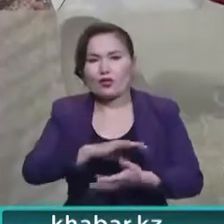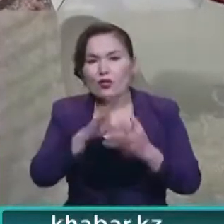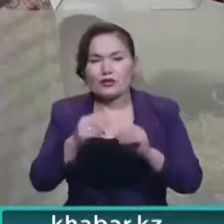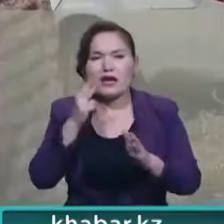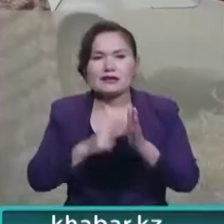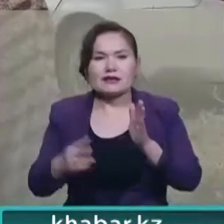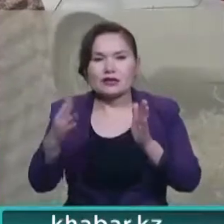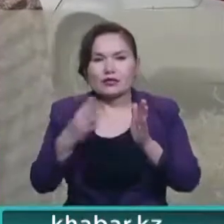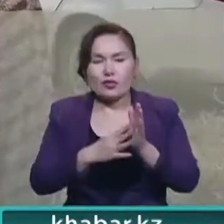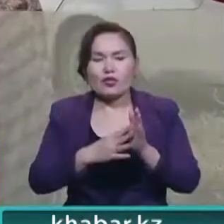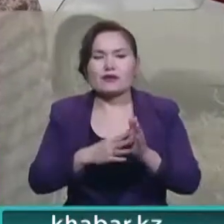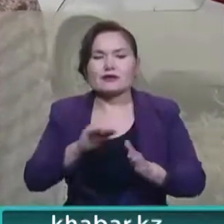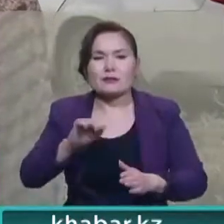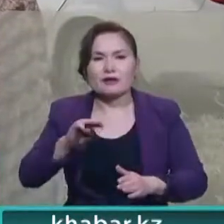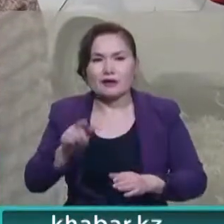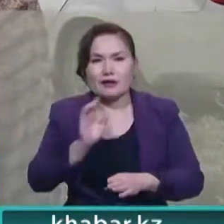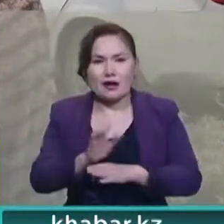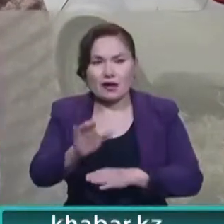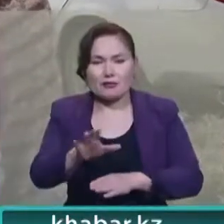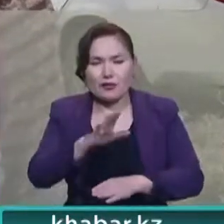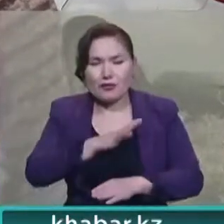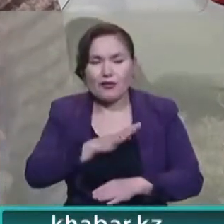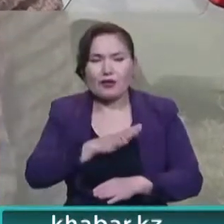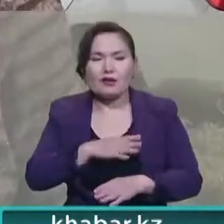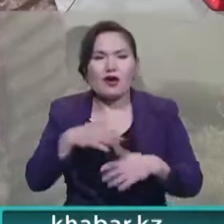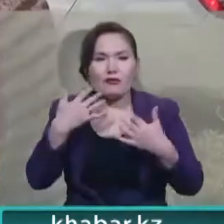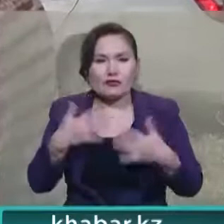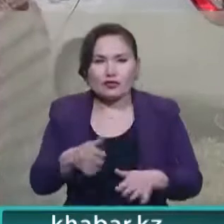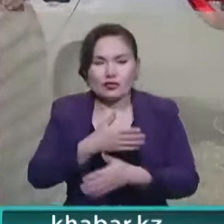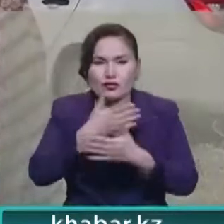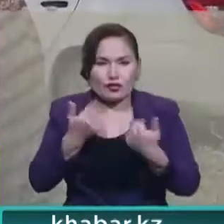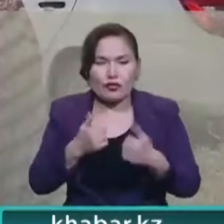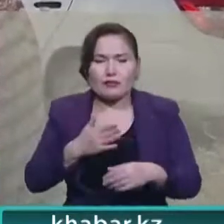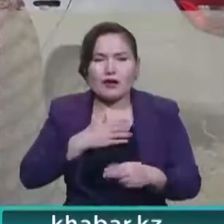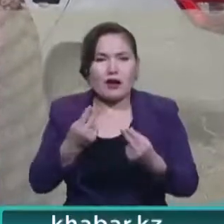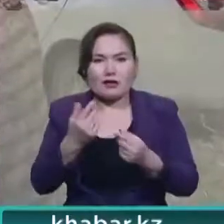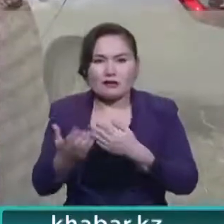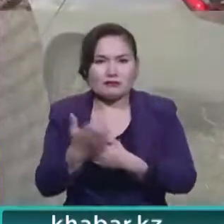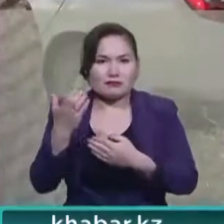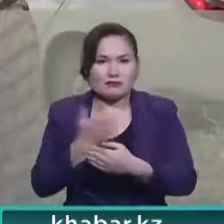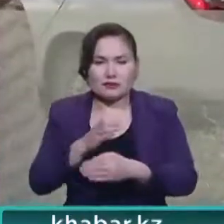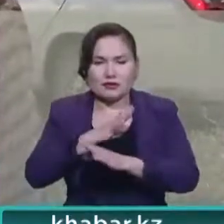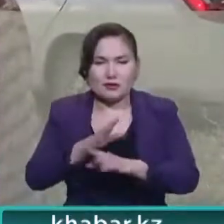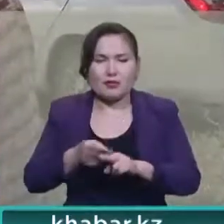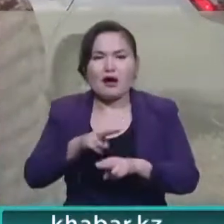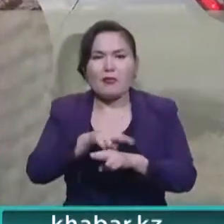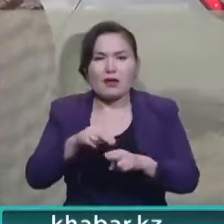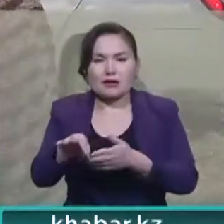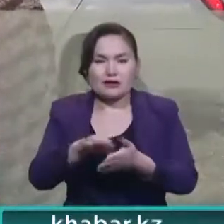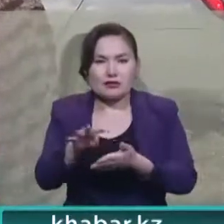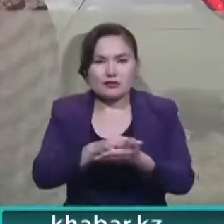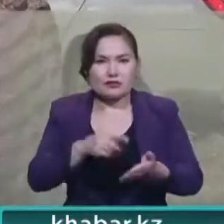сағаттың ішінде шығарып береміз деп ақшаны. И жоқ, олар жоқ болып кетті. Заявление жаздым полиция